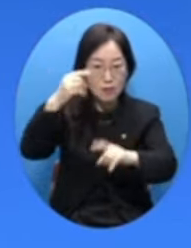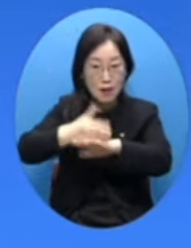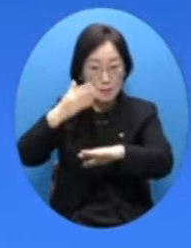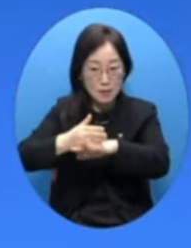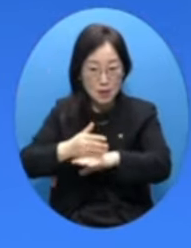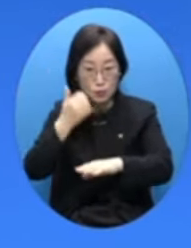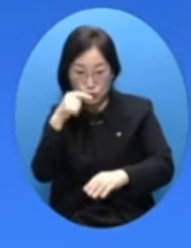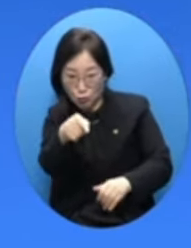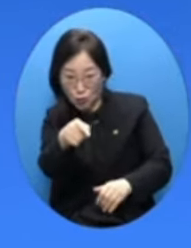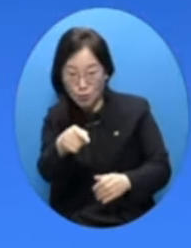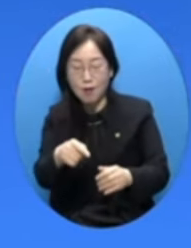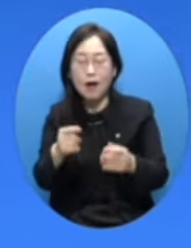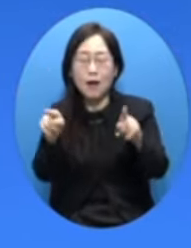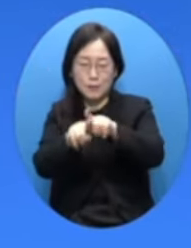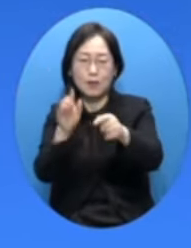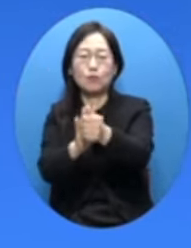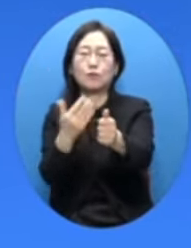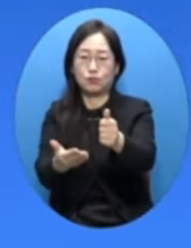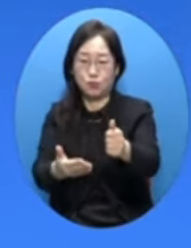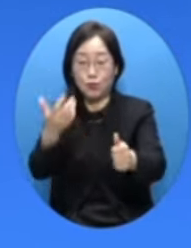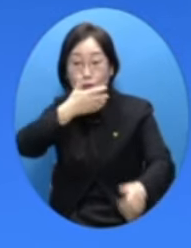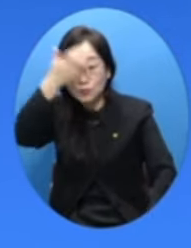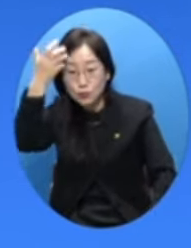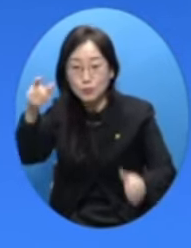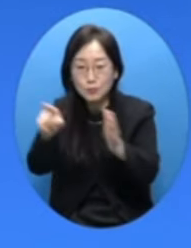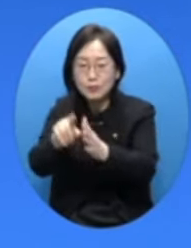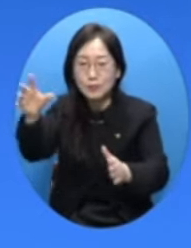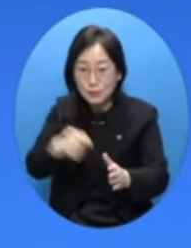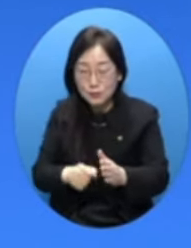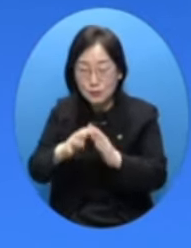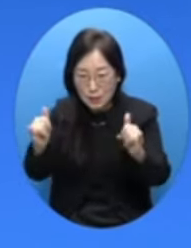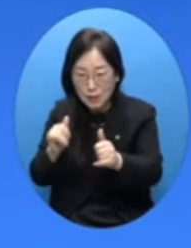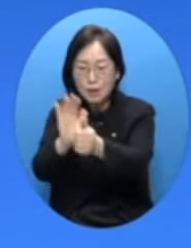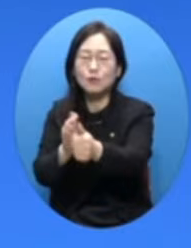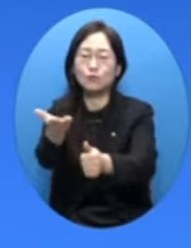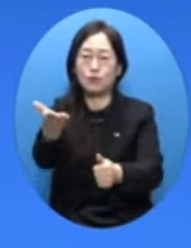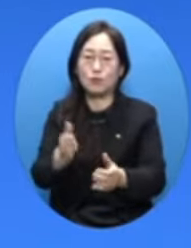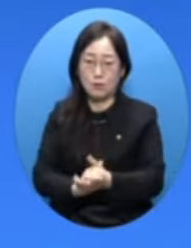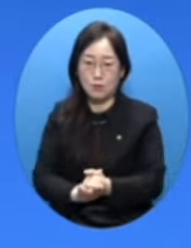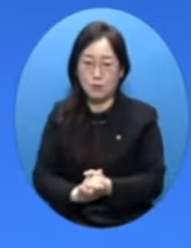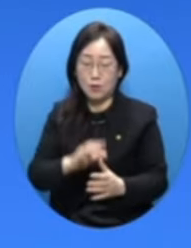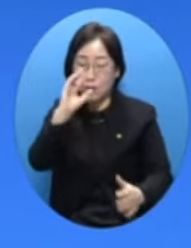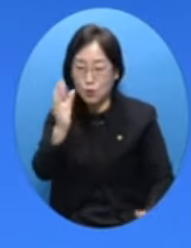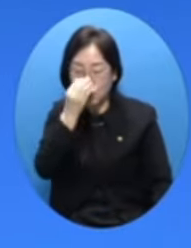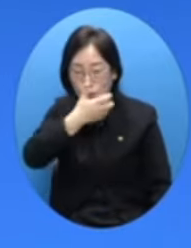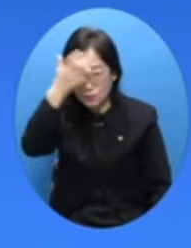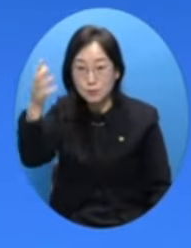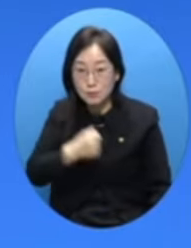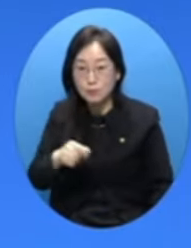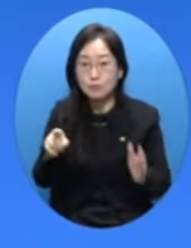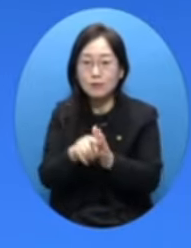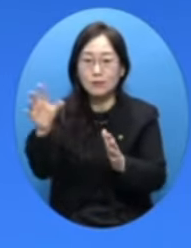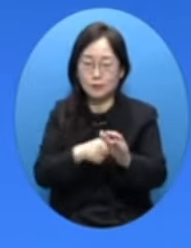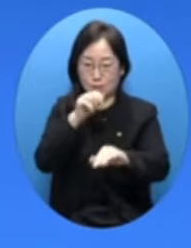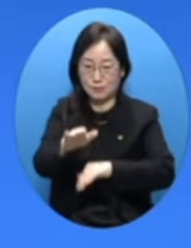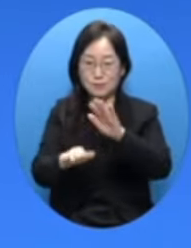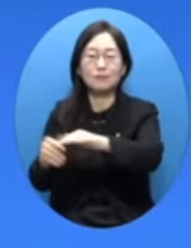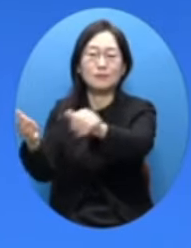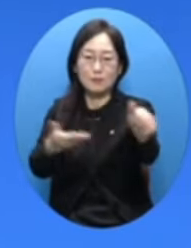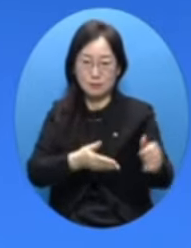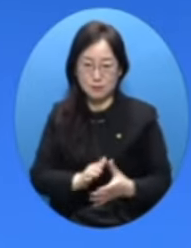사람과 함께 하시는 것입니다. 꿈꾸는 사람, 믿음의 사람과 함께 하시는 것입니다. 우리 거룩한 꿈을 꾸고 믿음으로 전진해 나가야